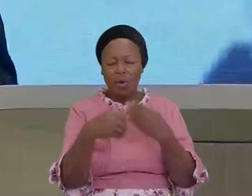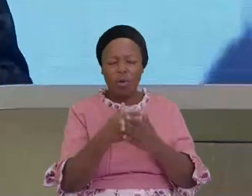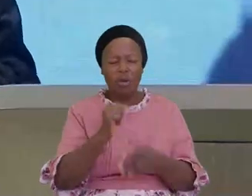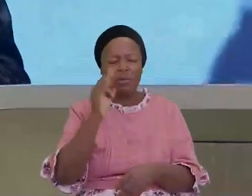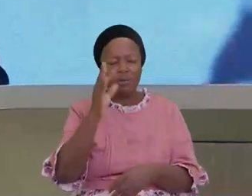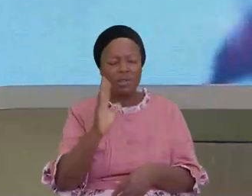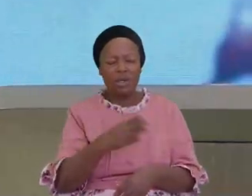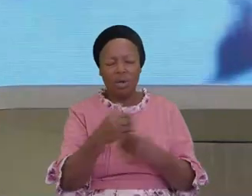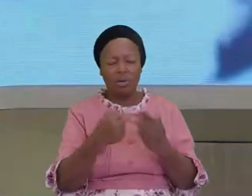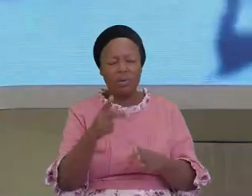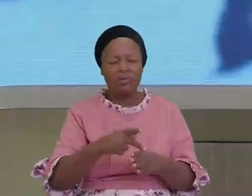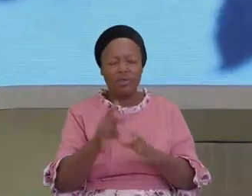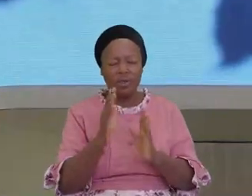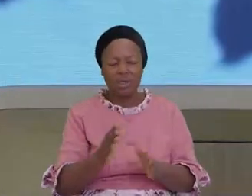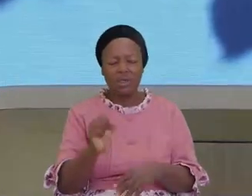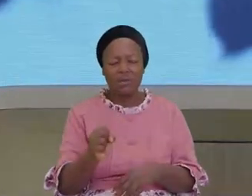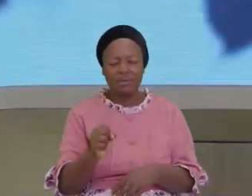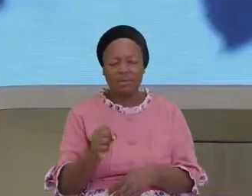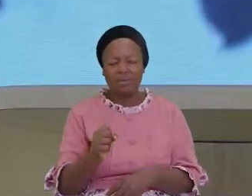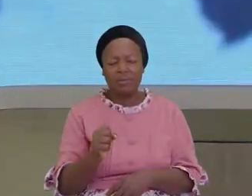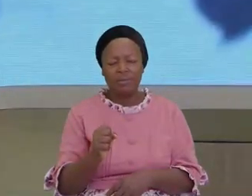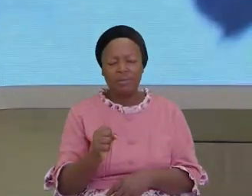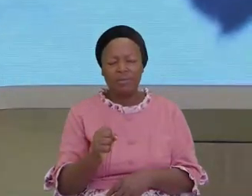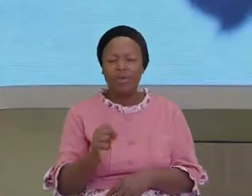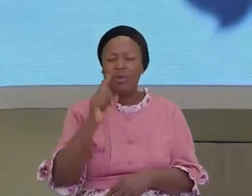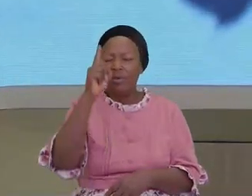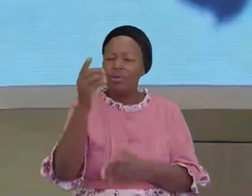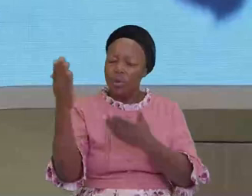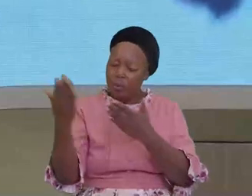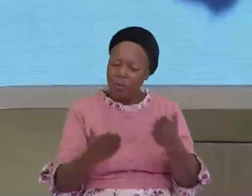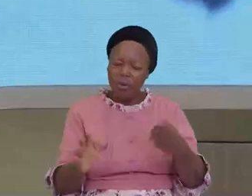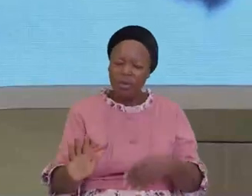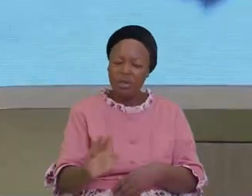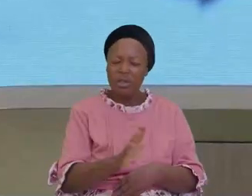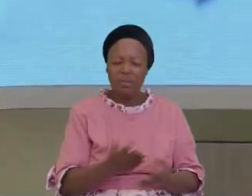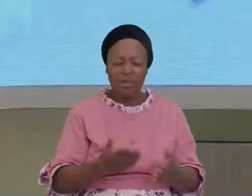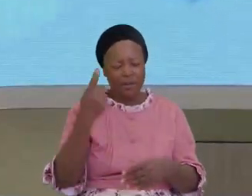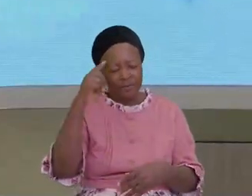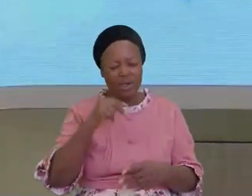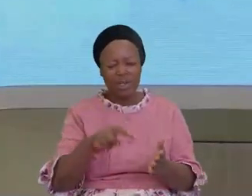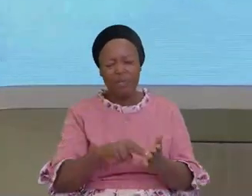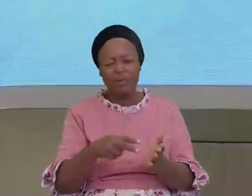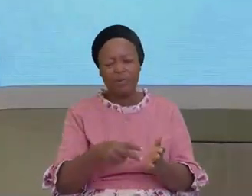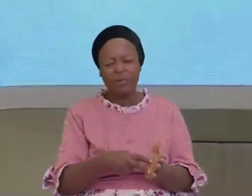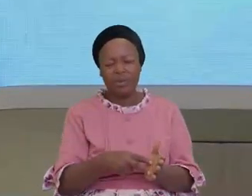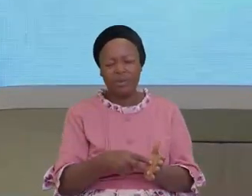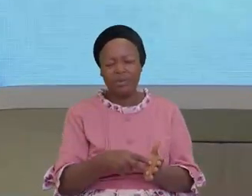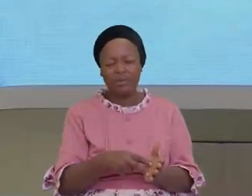tous les ministres et les professionnels. Tu les as amenés ici pour un